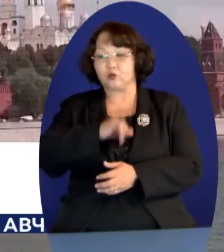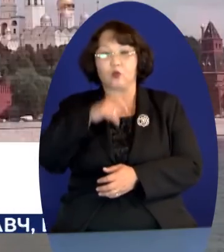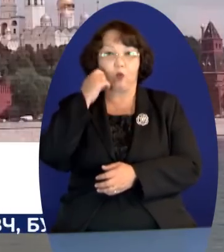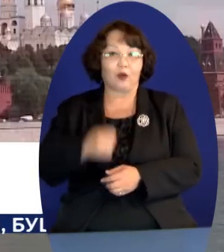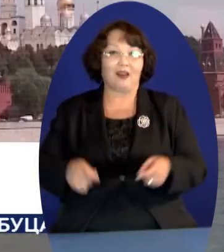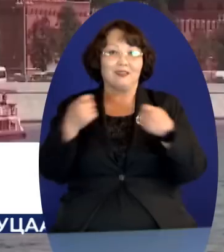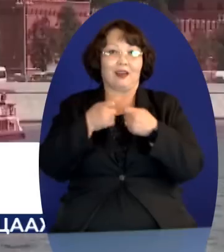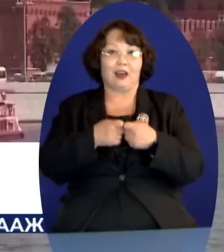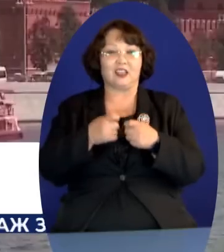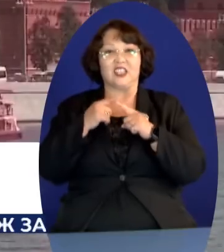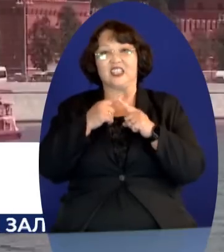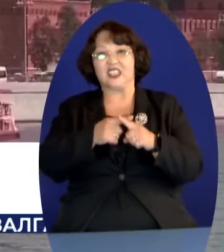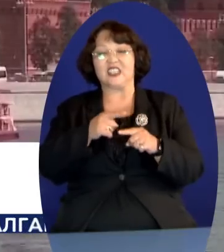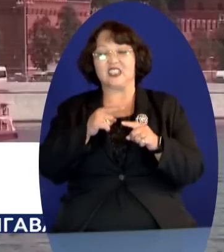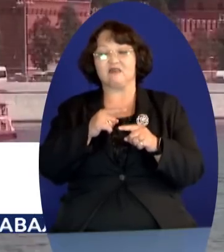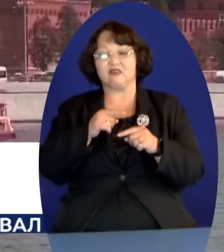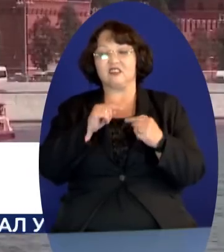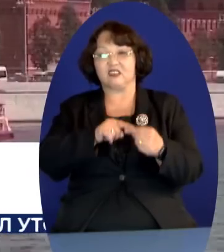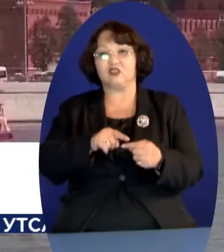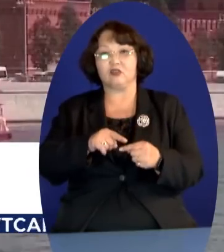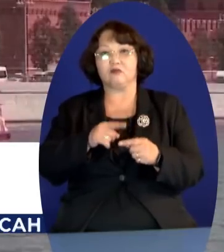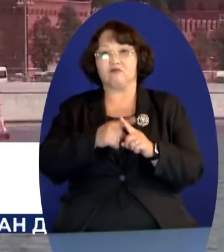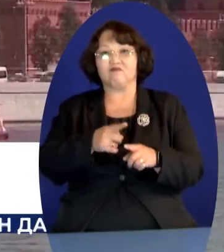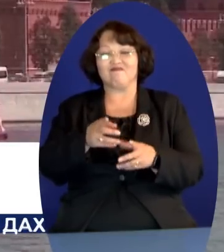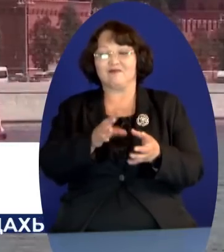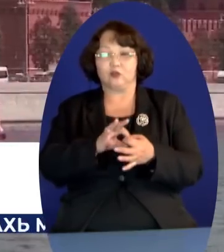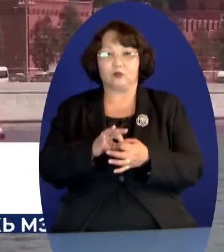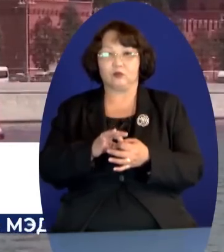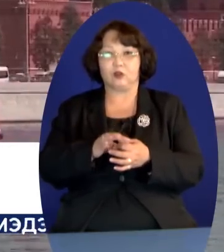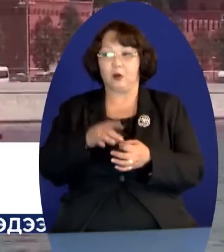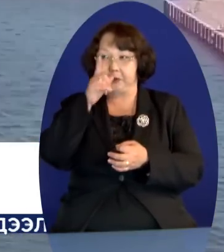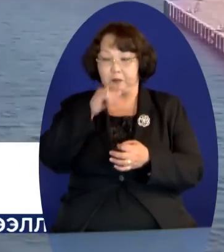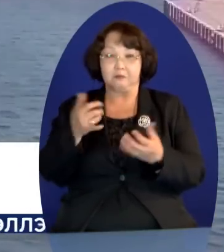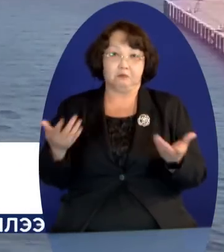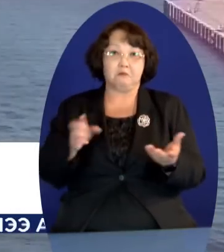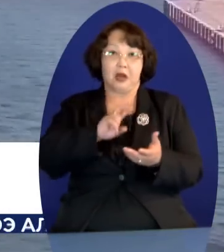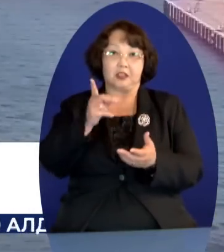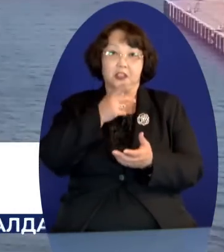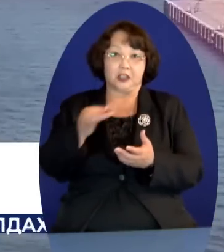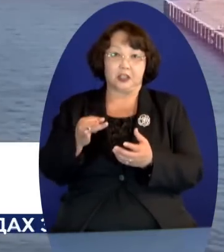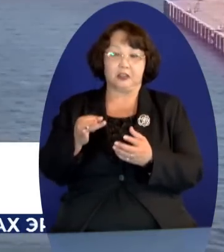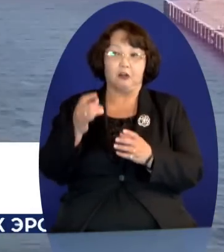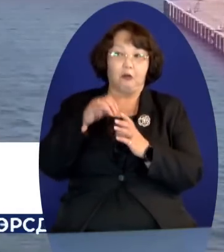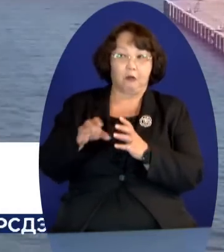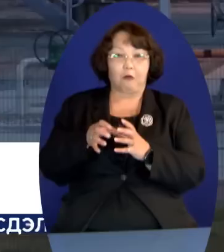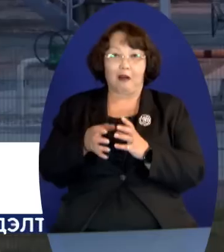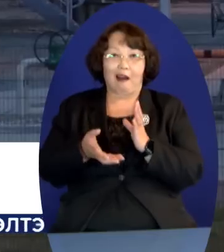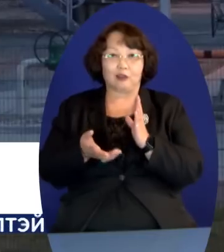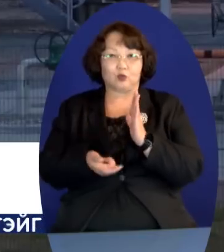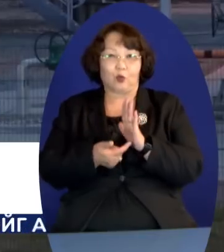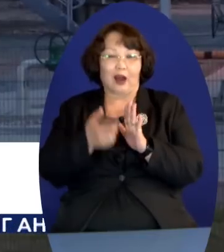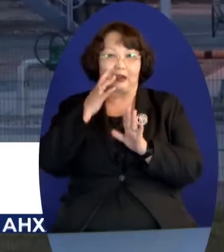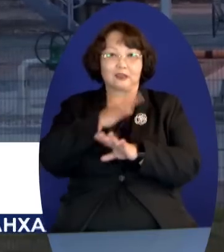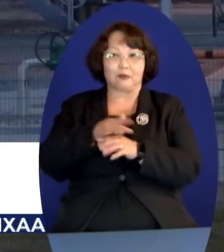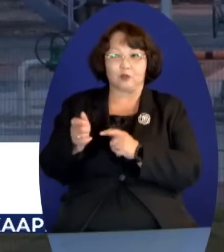байгаа дайныг эсэргүүцсэн хориг арга хэмжээнийх нь хариуд Путин байгалийн хийн худалдааг хөшүүрэг болгож ашиглаж магадгүй дохио гэж хүлээж авч байна. Европын